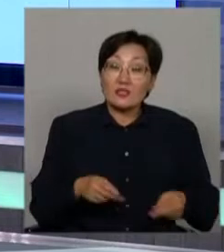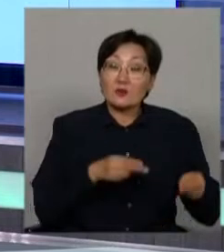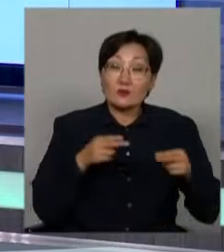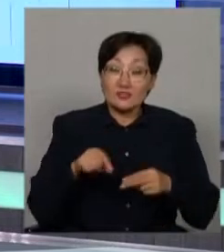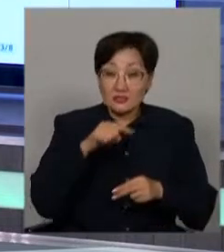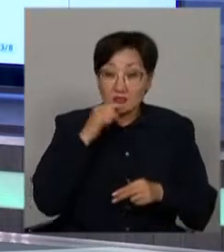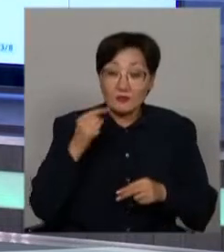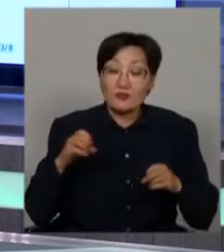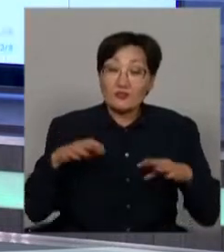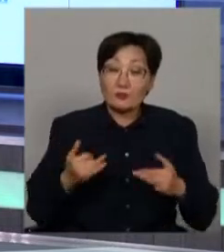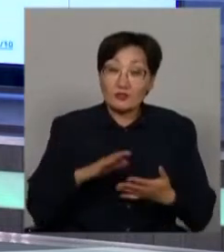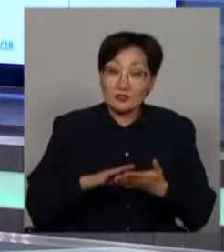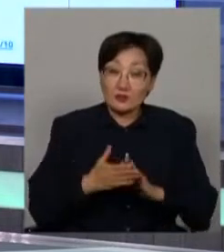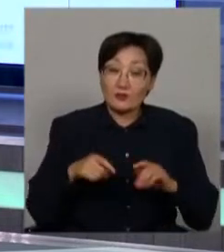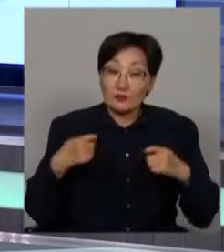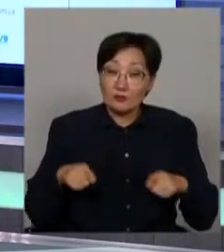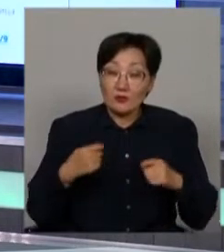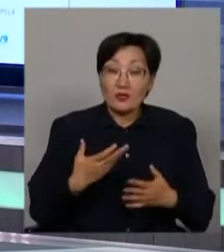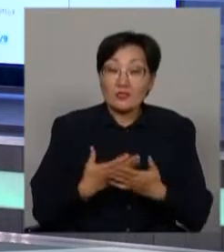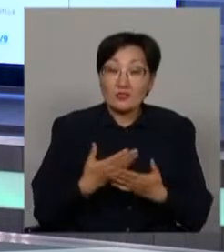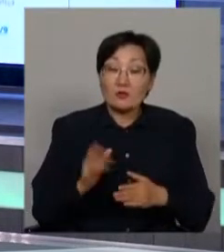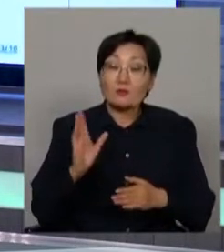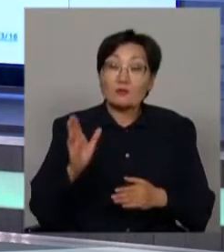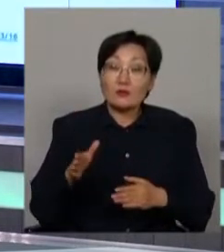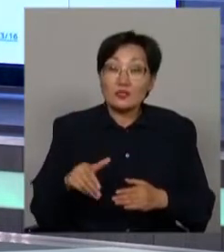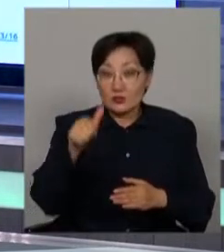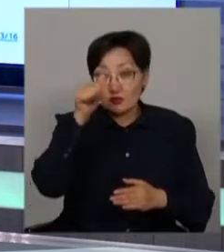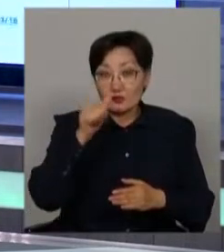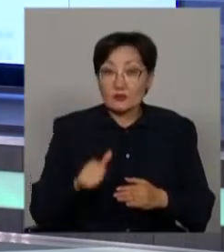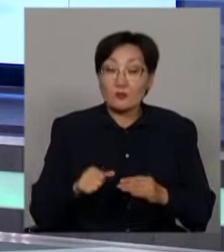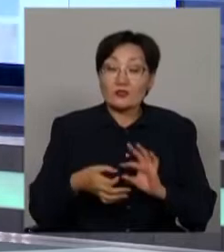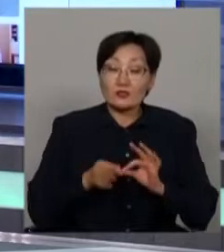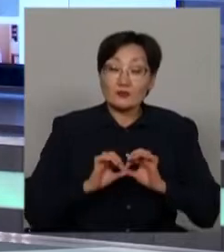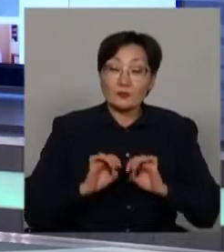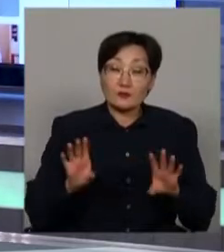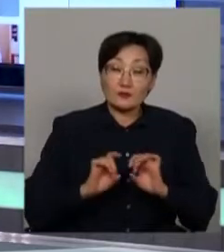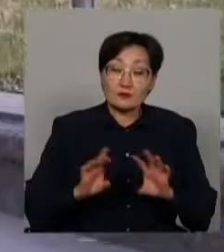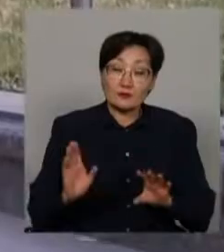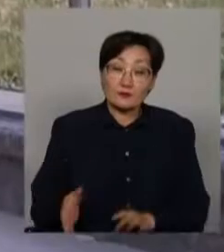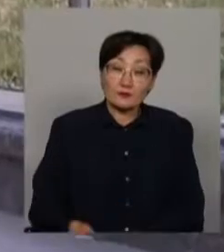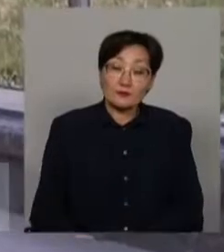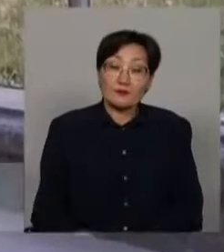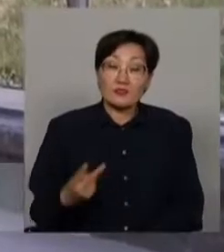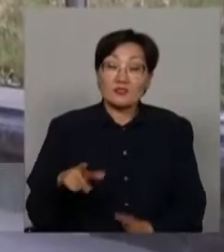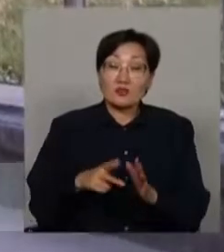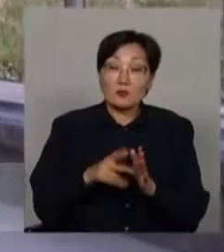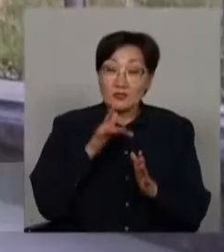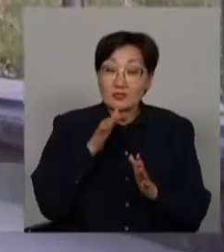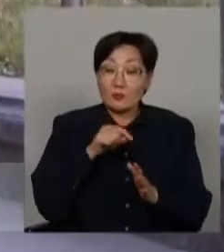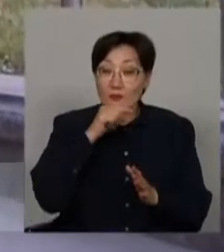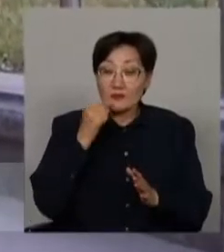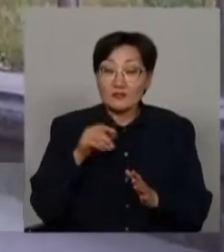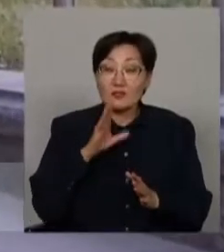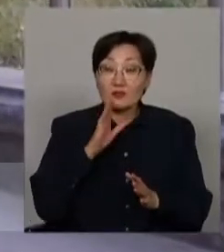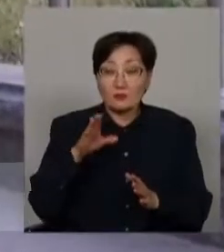россиян. О нынешней ситуации на рынке и прогнозах на ближайшие месяцы материал Мира Альжановой. 28-летний россиянин